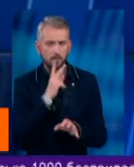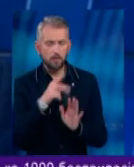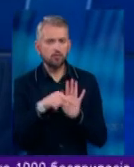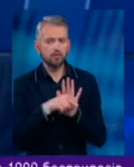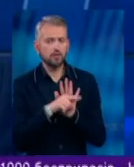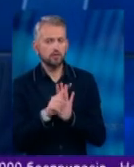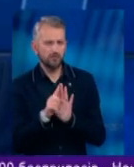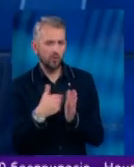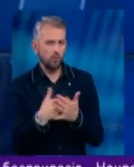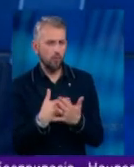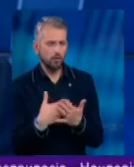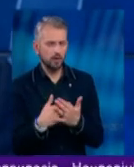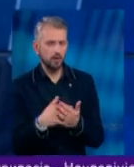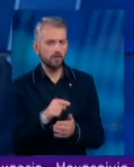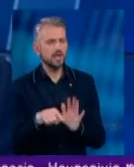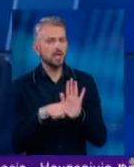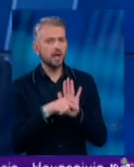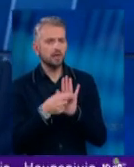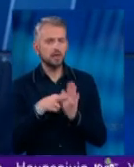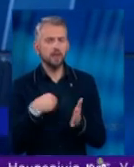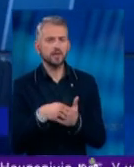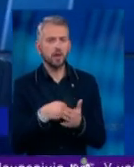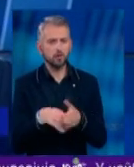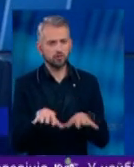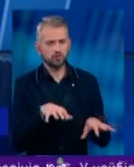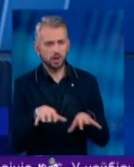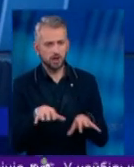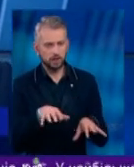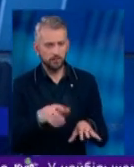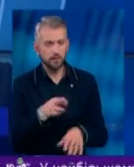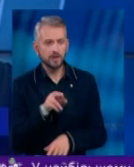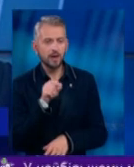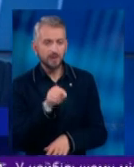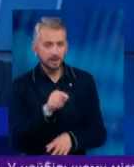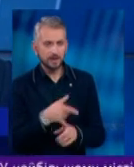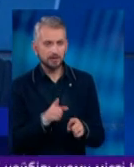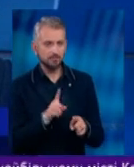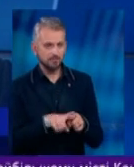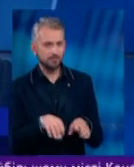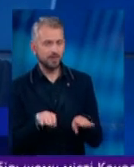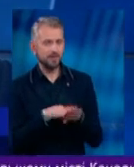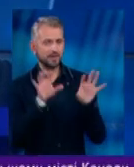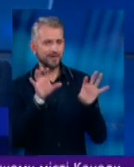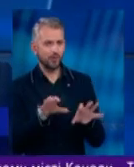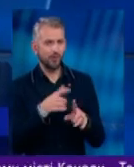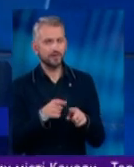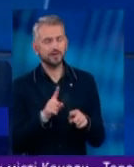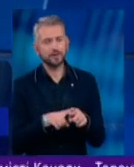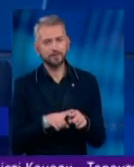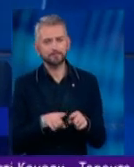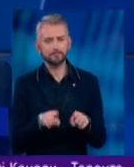момент, умовний. Він є негативний для фінансових шахраїв. От для них цей подібний закон – це ну,